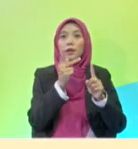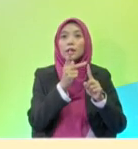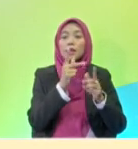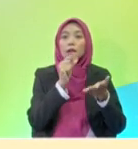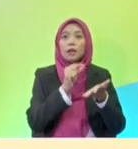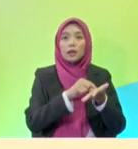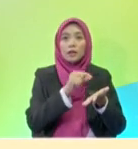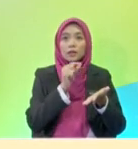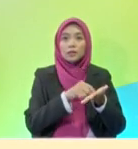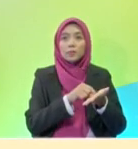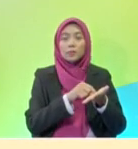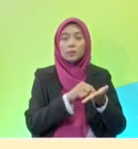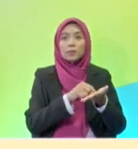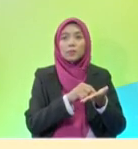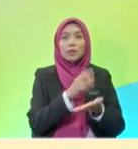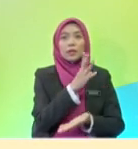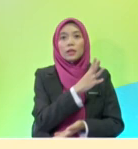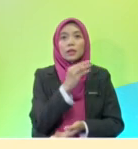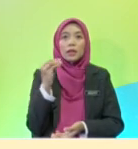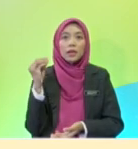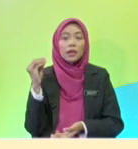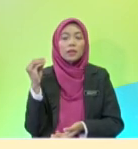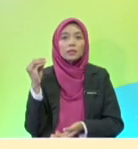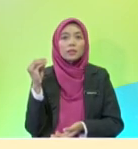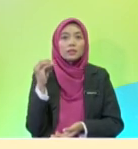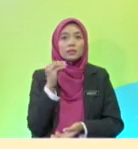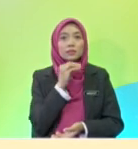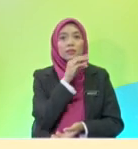ayam dan itik